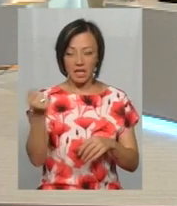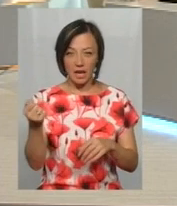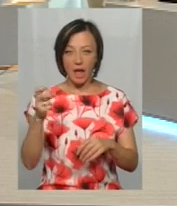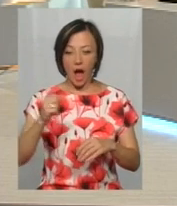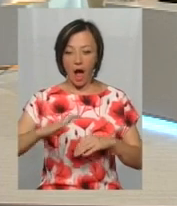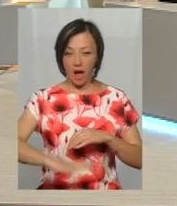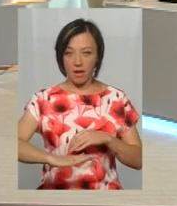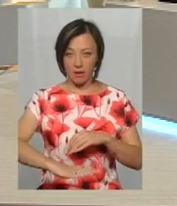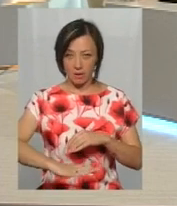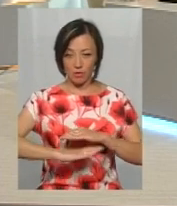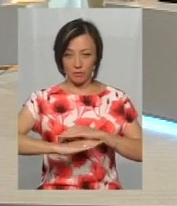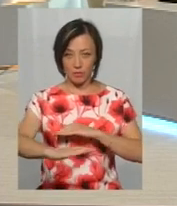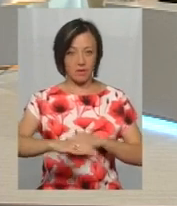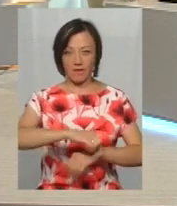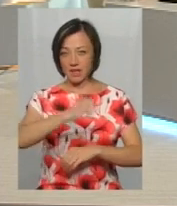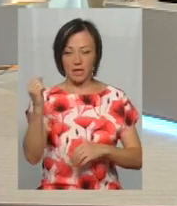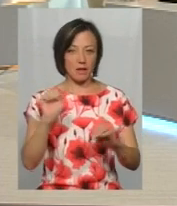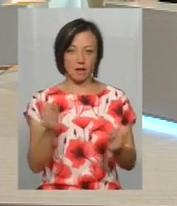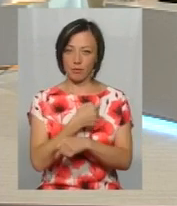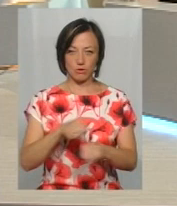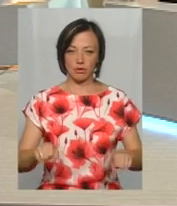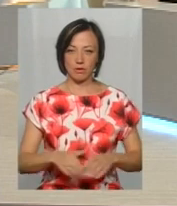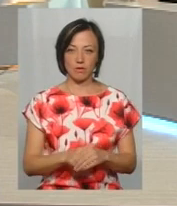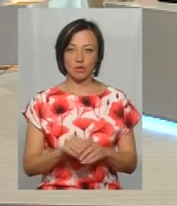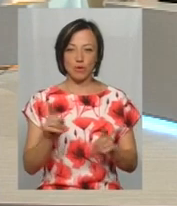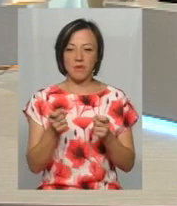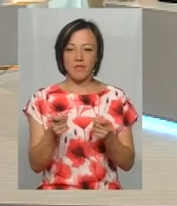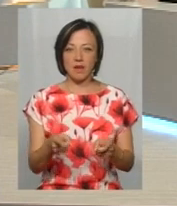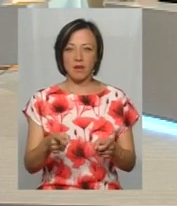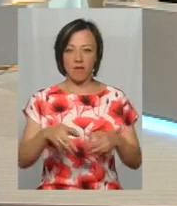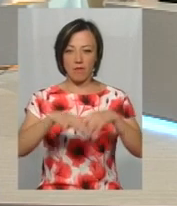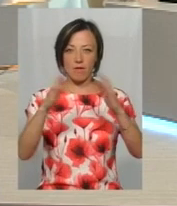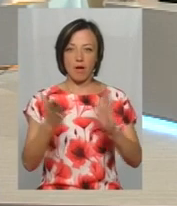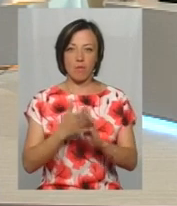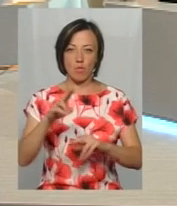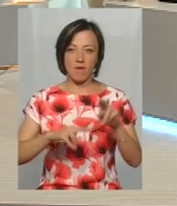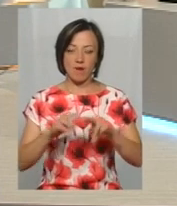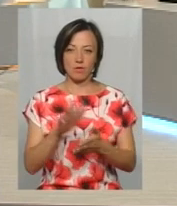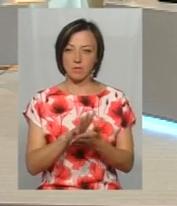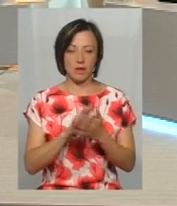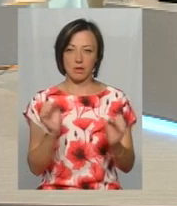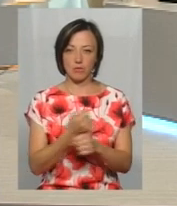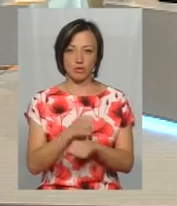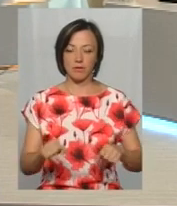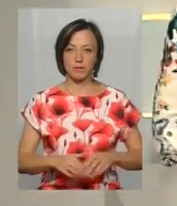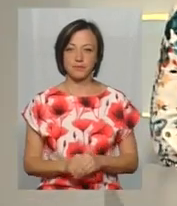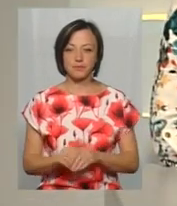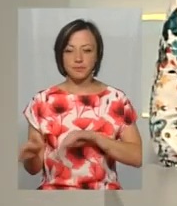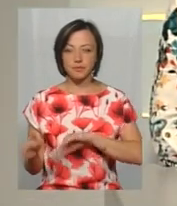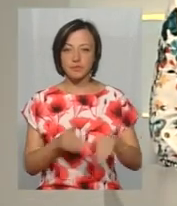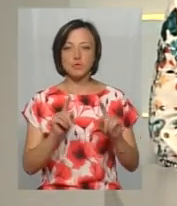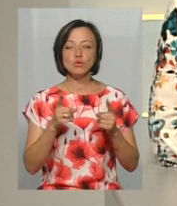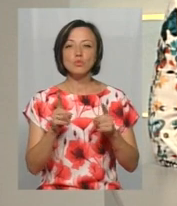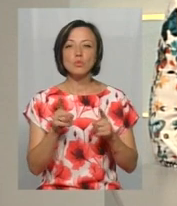на якій стоїть це все, вона не зможе відкрити, щоб викинути достатній обсяг будівельного сміття. Зрозуміло. А чому зупинили